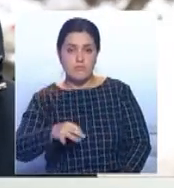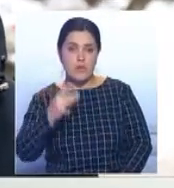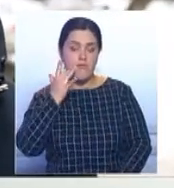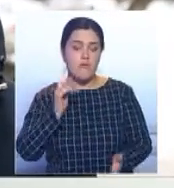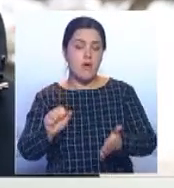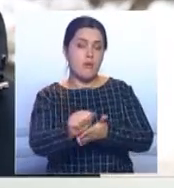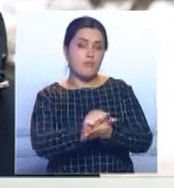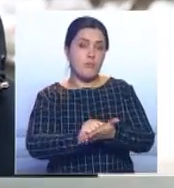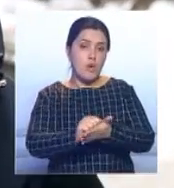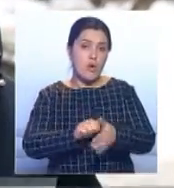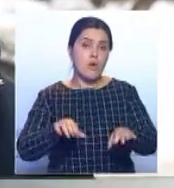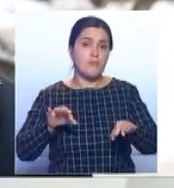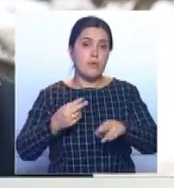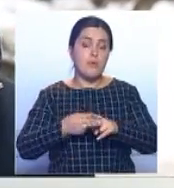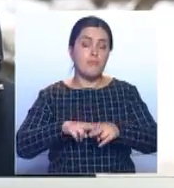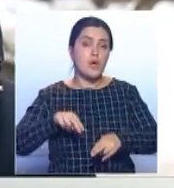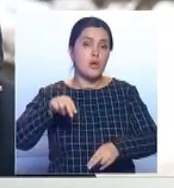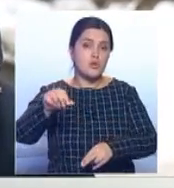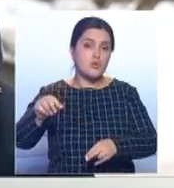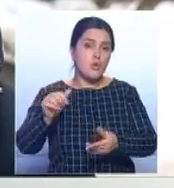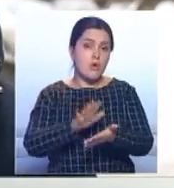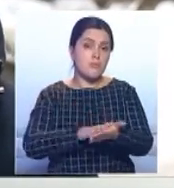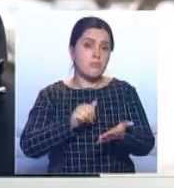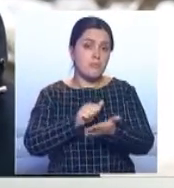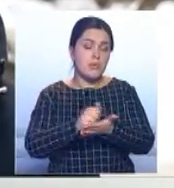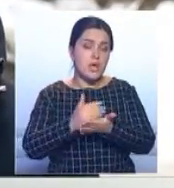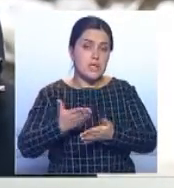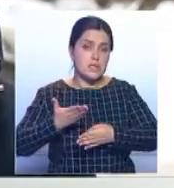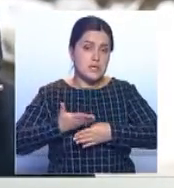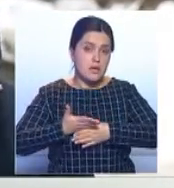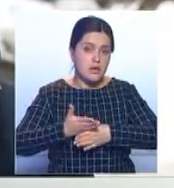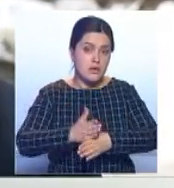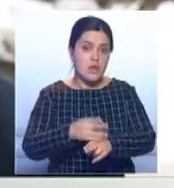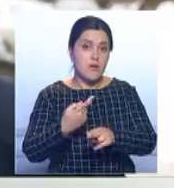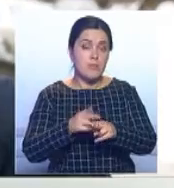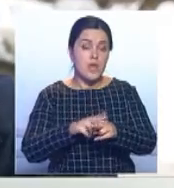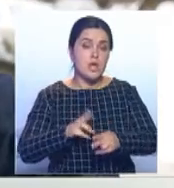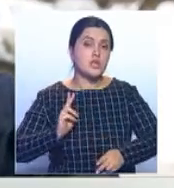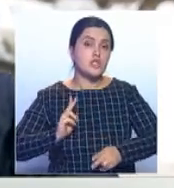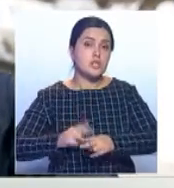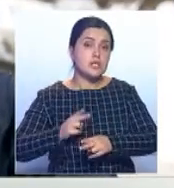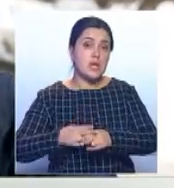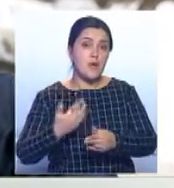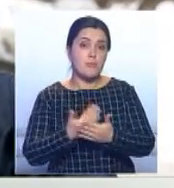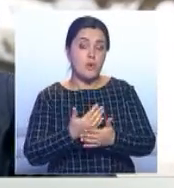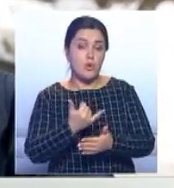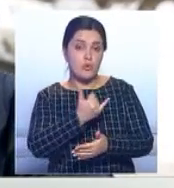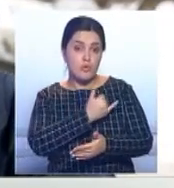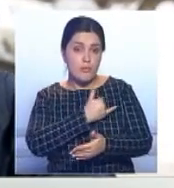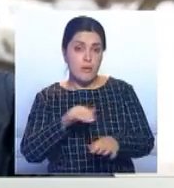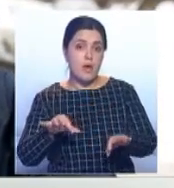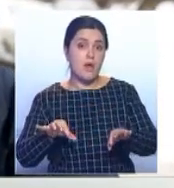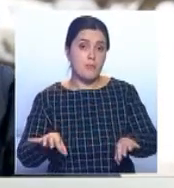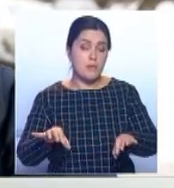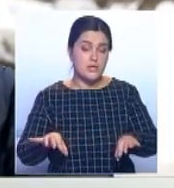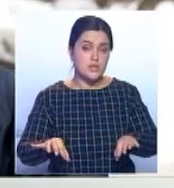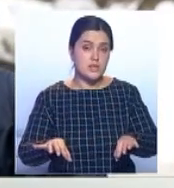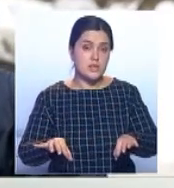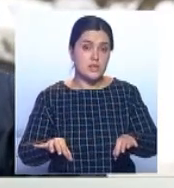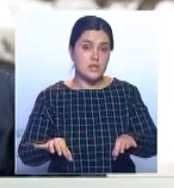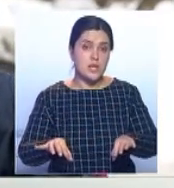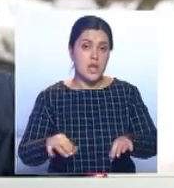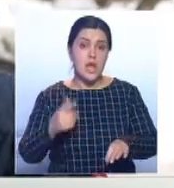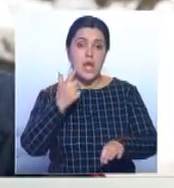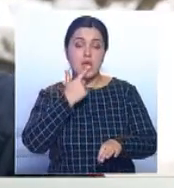разъедает пластик и вот сами пороги, которые являются там железными. На примере у меня машина, вот даже